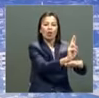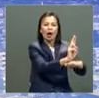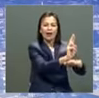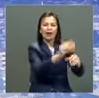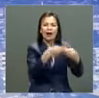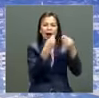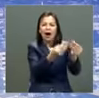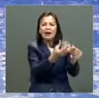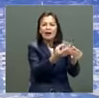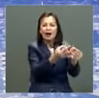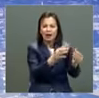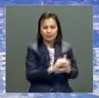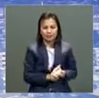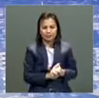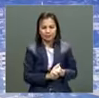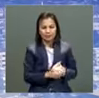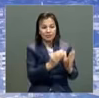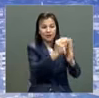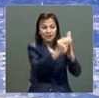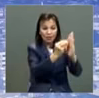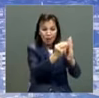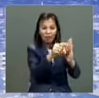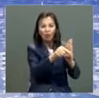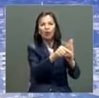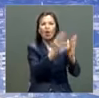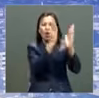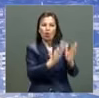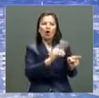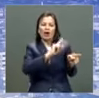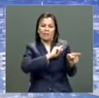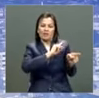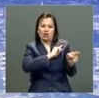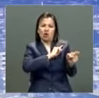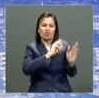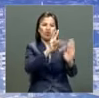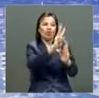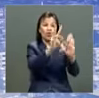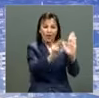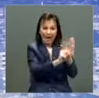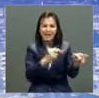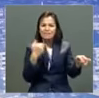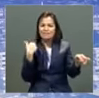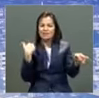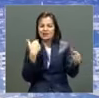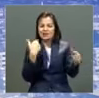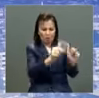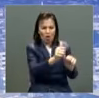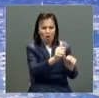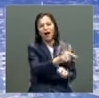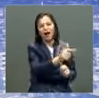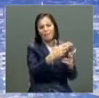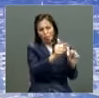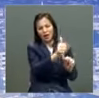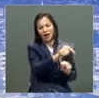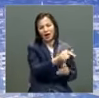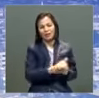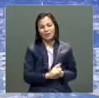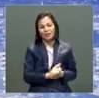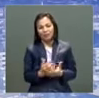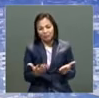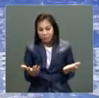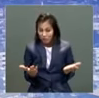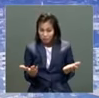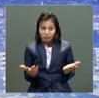การที่จะแสดงว่าคนในจังหวัดของท่านมีวินัยท่านสามารถที่จะดูแลได้เพราะฉะนั้นผ่อนด้านนี้ได้ผ่อนด้านนี้ได้ซึ่งอันนี้นะฮ